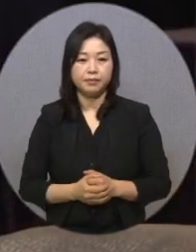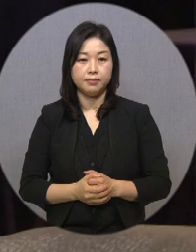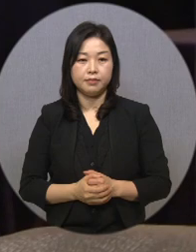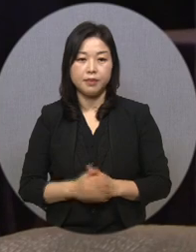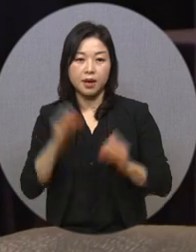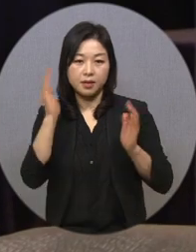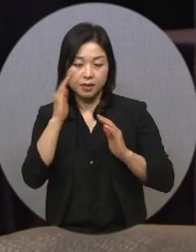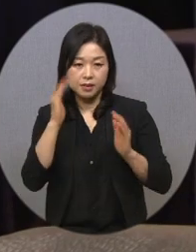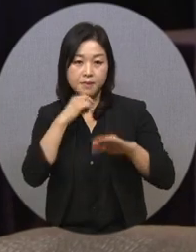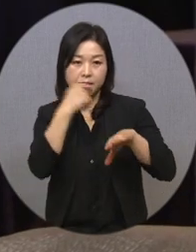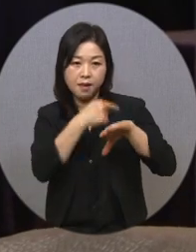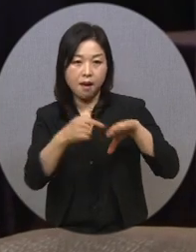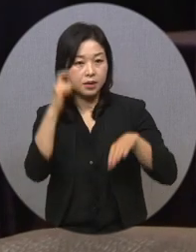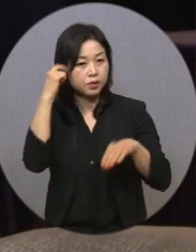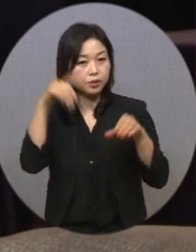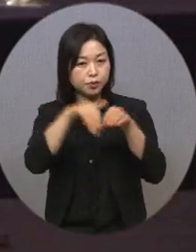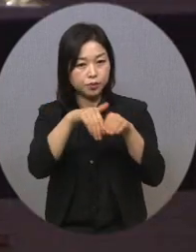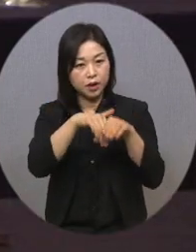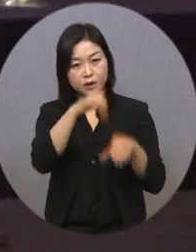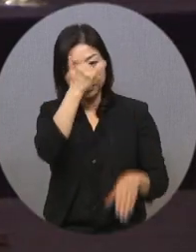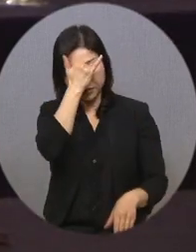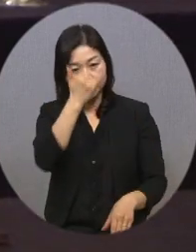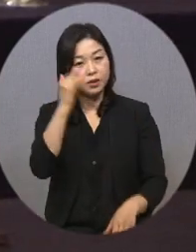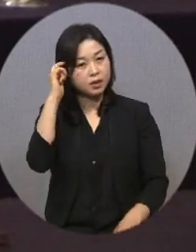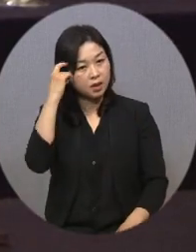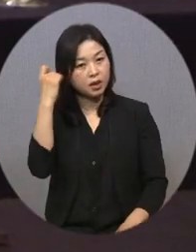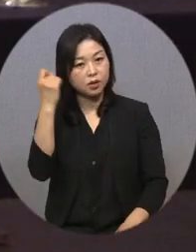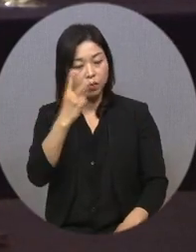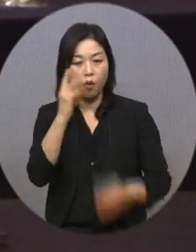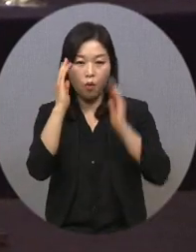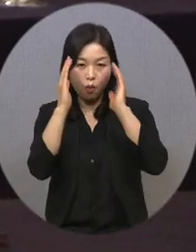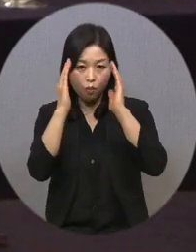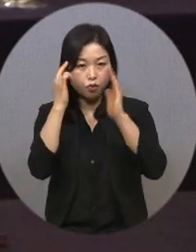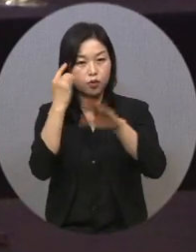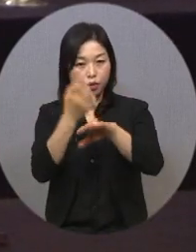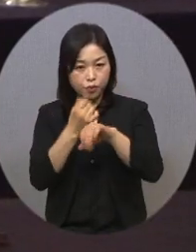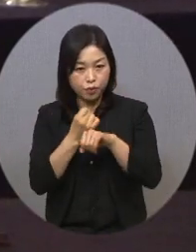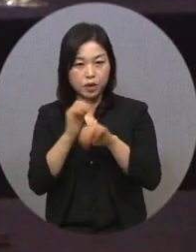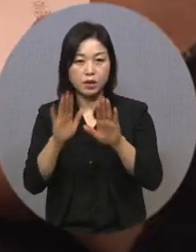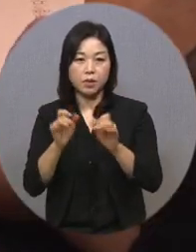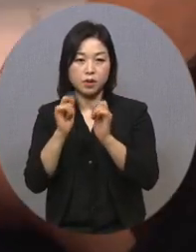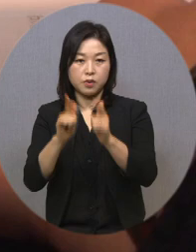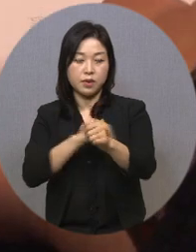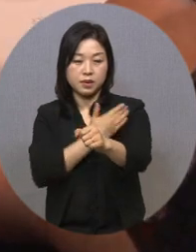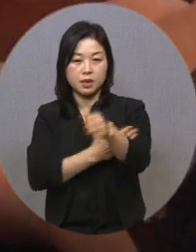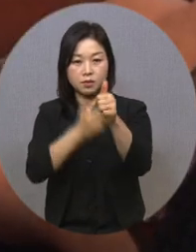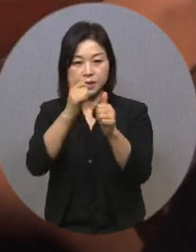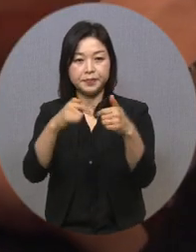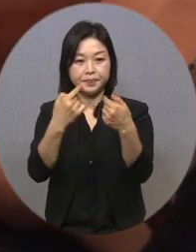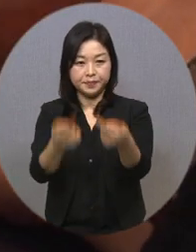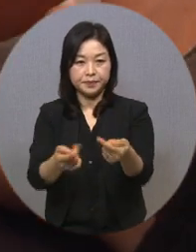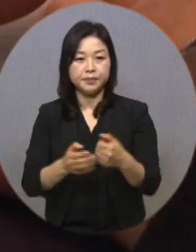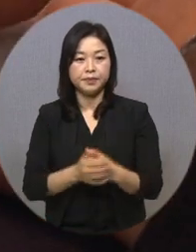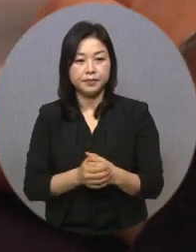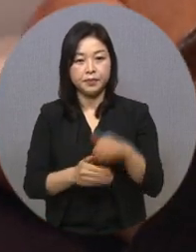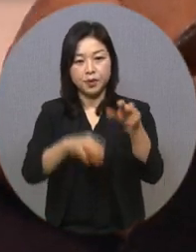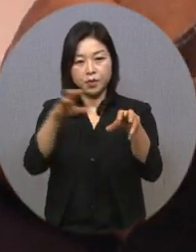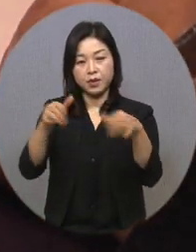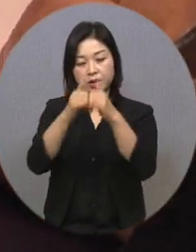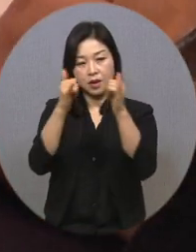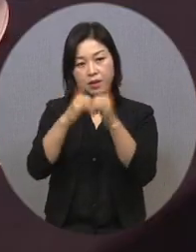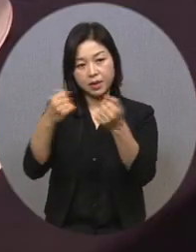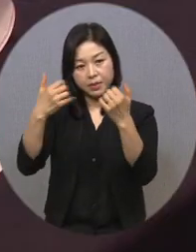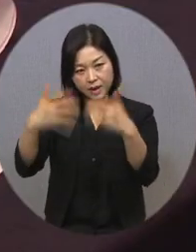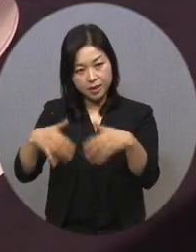수강생들이 한민족의 정신문화인 충유예 사상과 학문을 연구하고 본 기회에 자격시험을 응시함으로써 우리 주변의 사회적